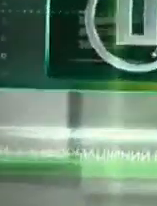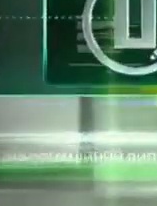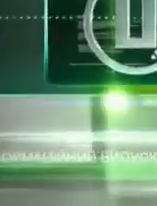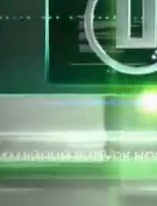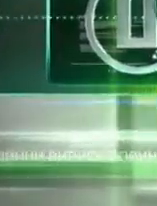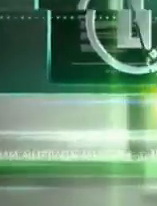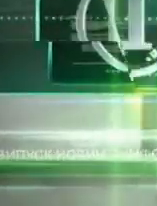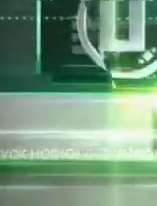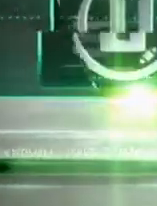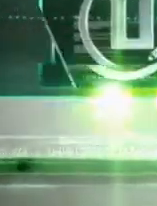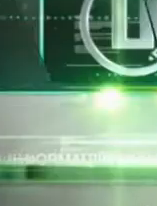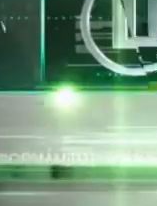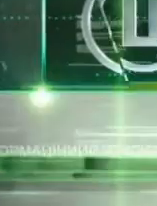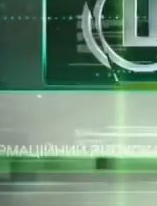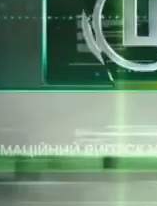Музика